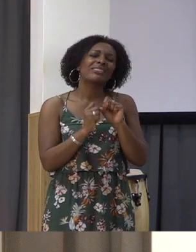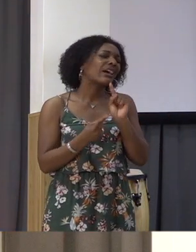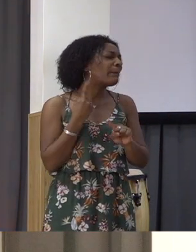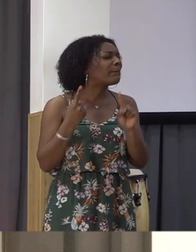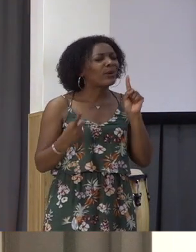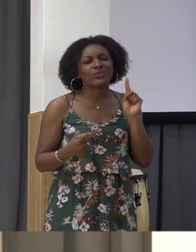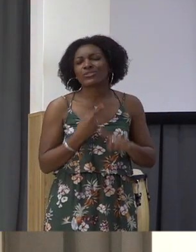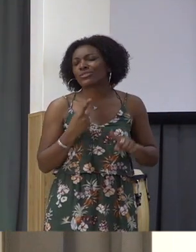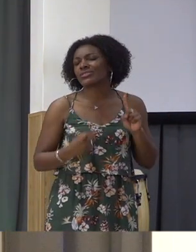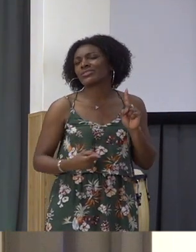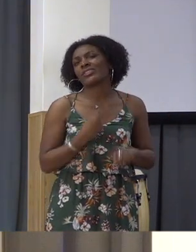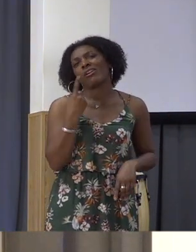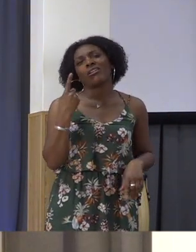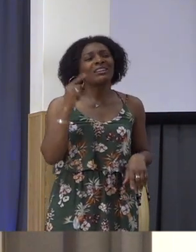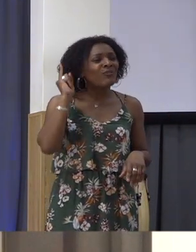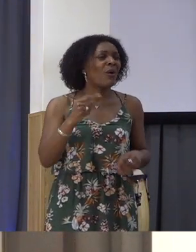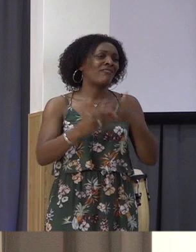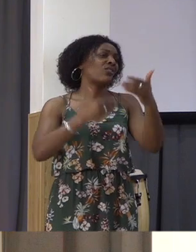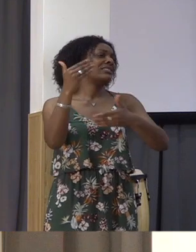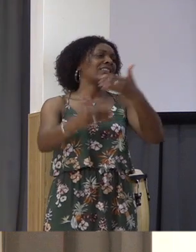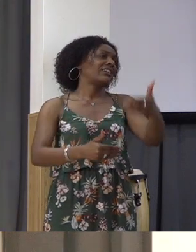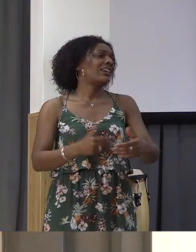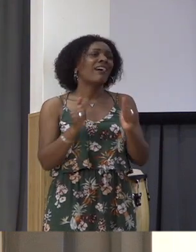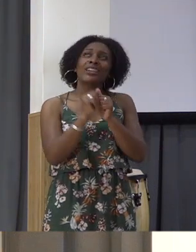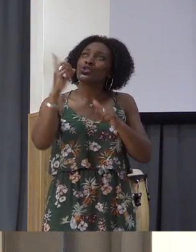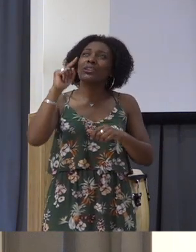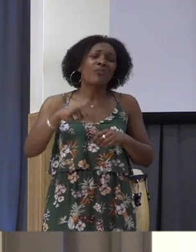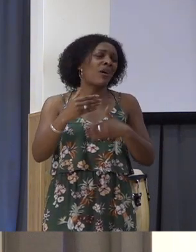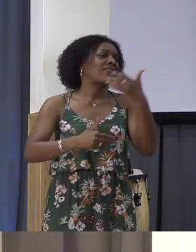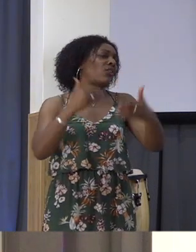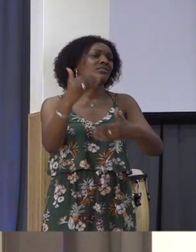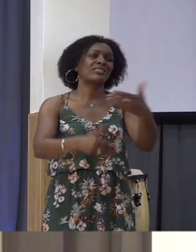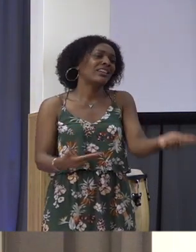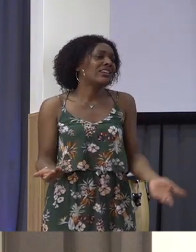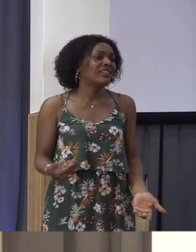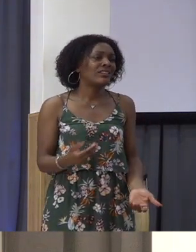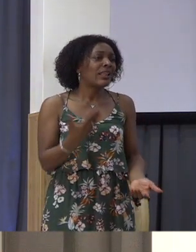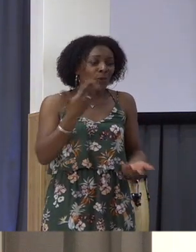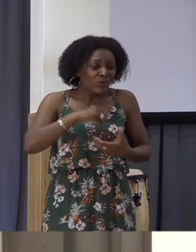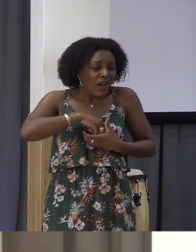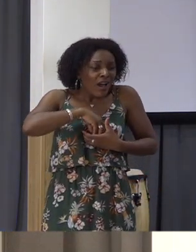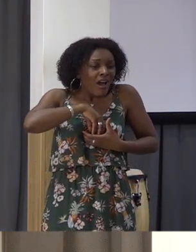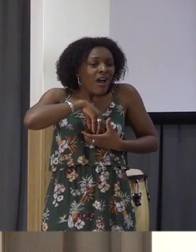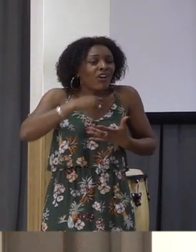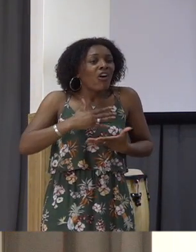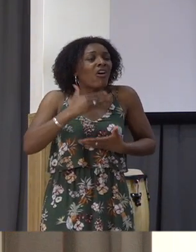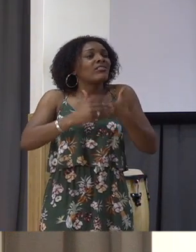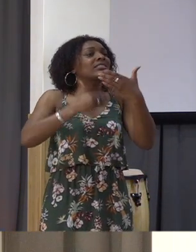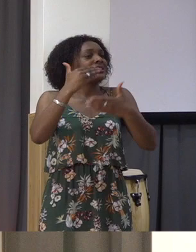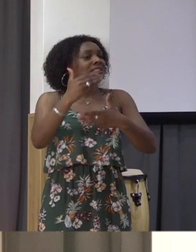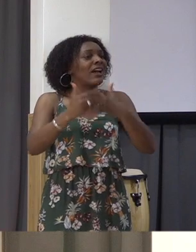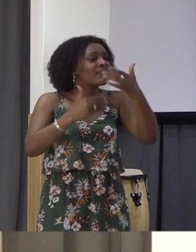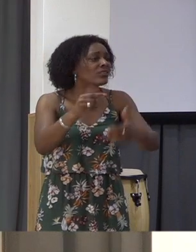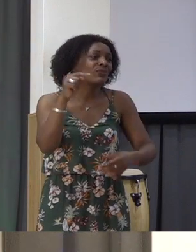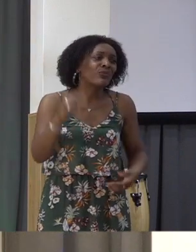parce que nous avons besoin d'aller plus loin avec Dieu. Nous avons besoin de grandir, nous avons besoin d'avancer. Et